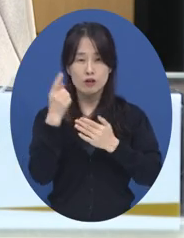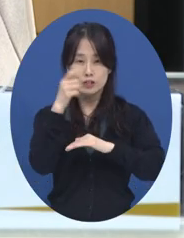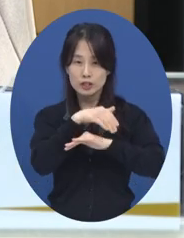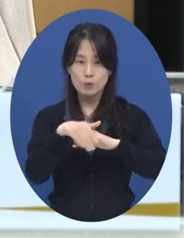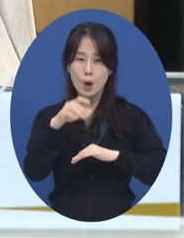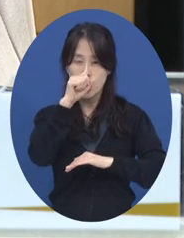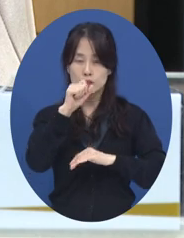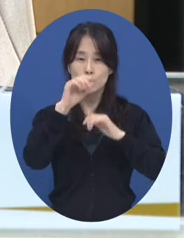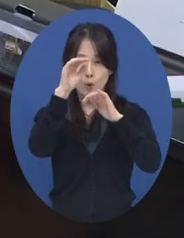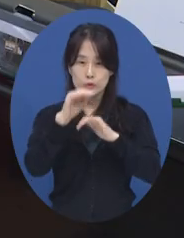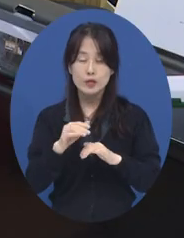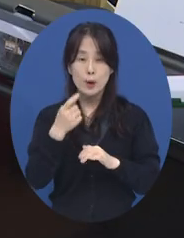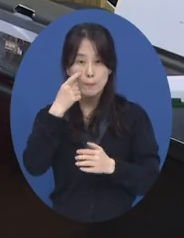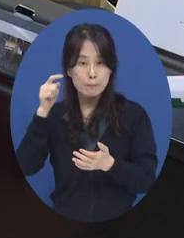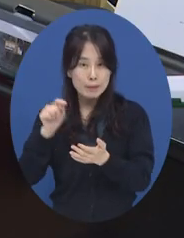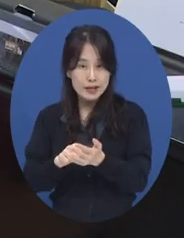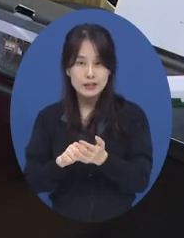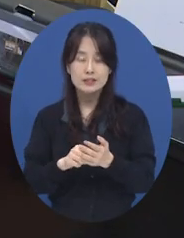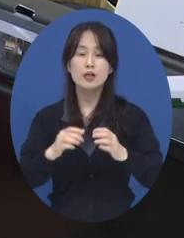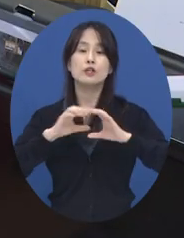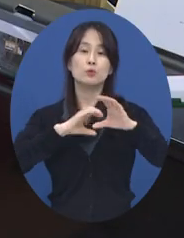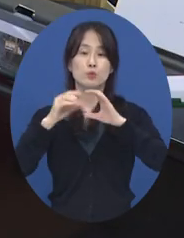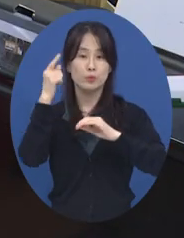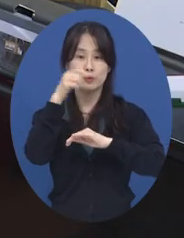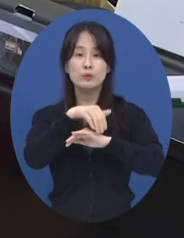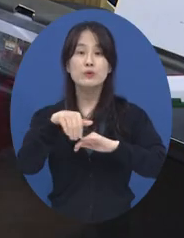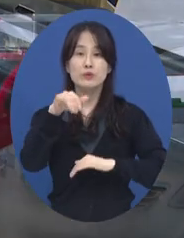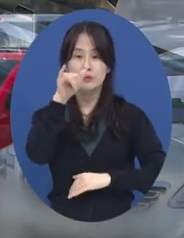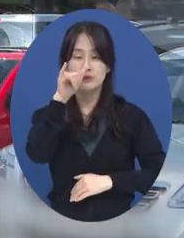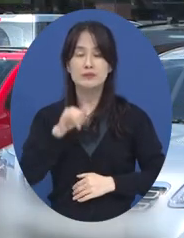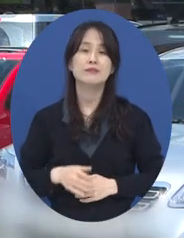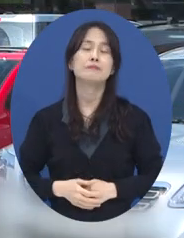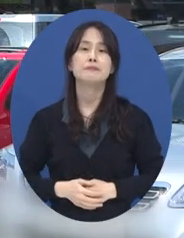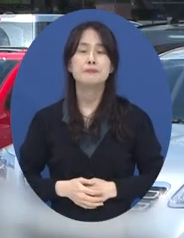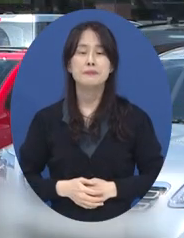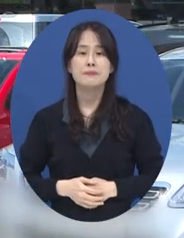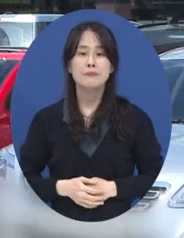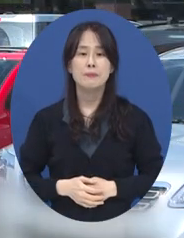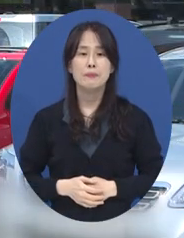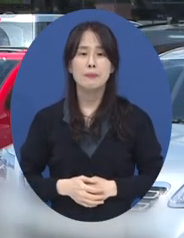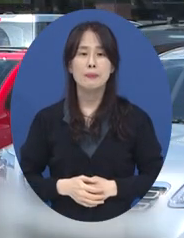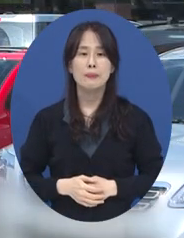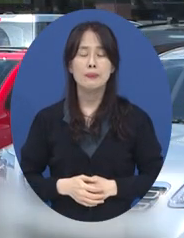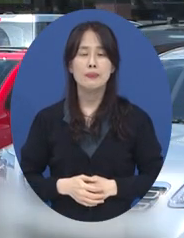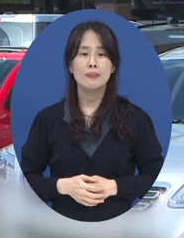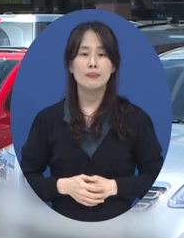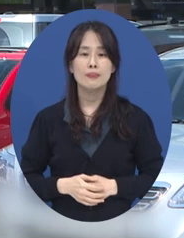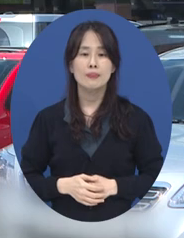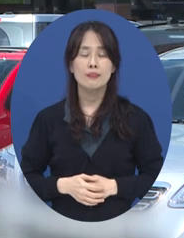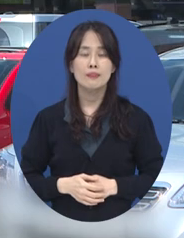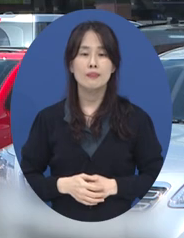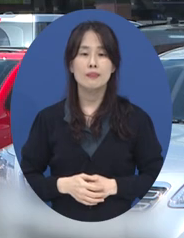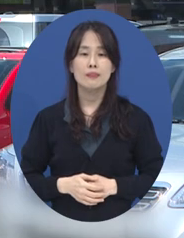메시지를 발굴하며 경기도민과 소통하겠다는 계획입니다. 경기GTV 구영슬입니다.